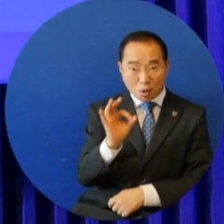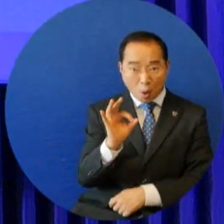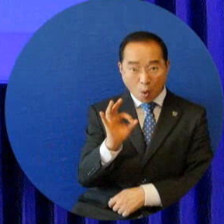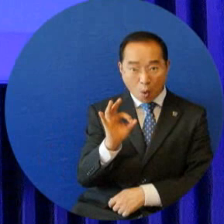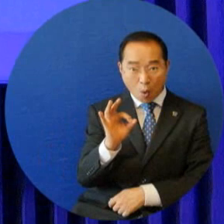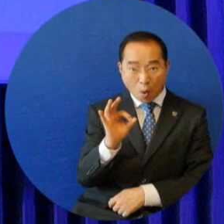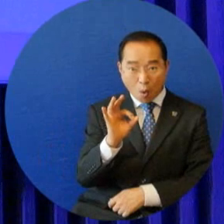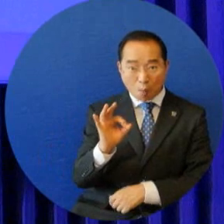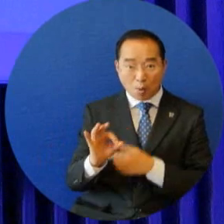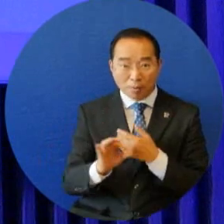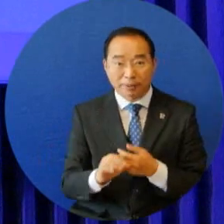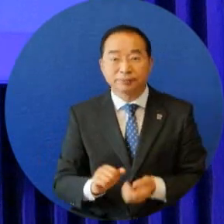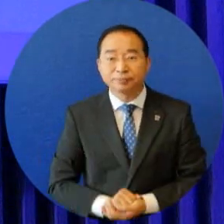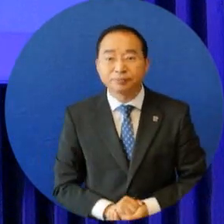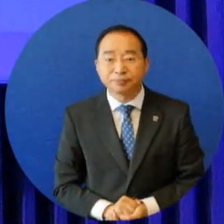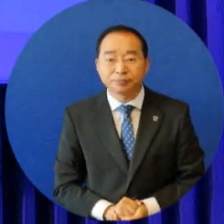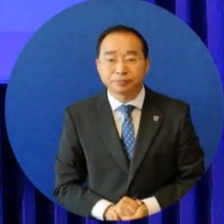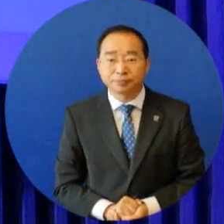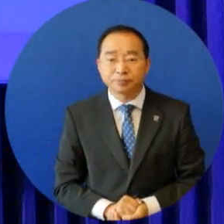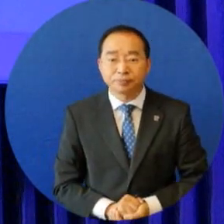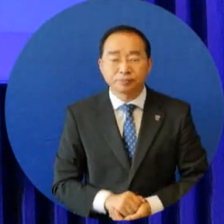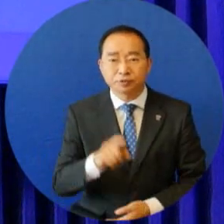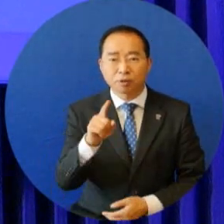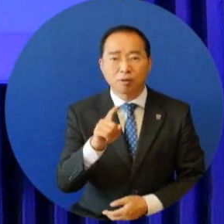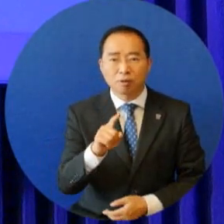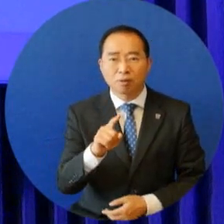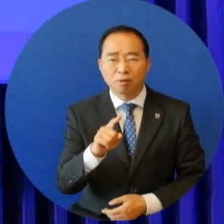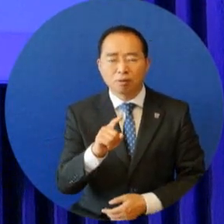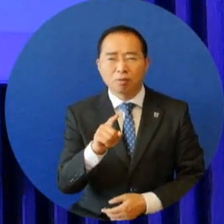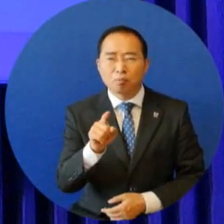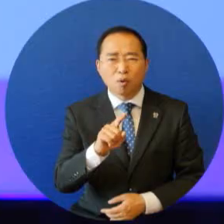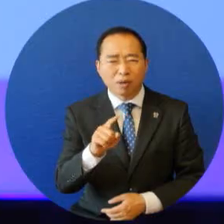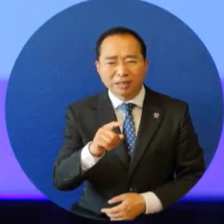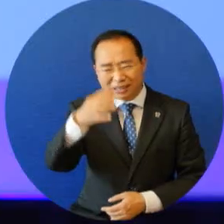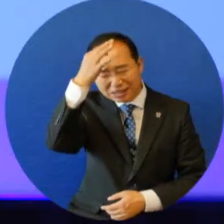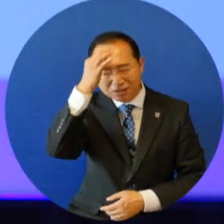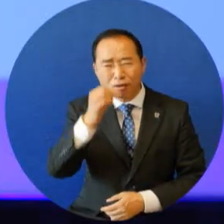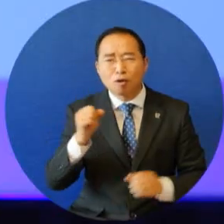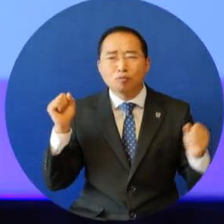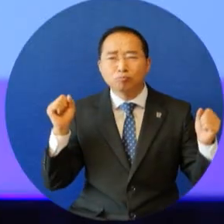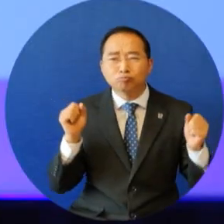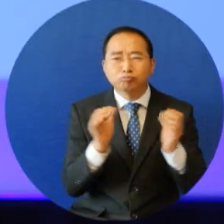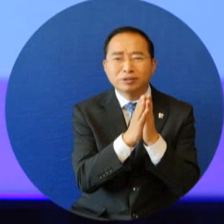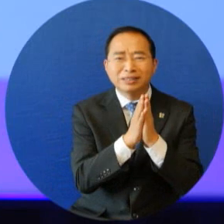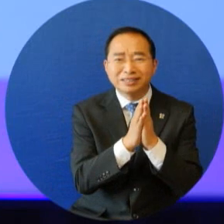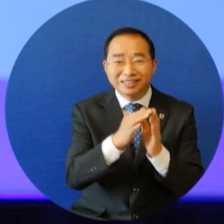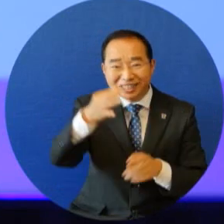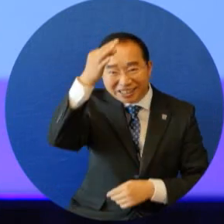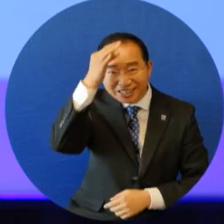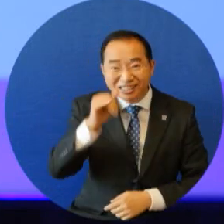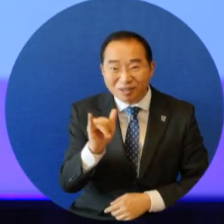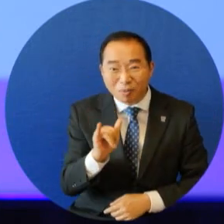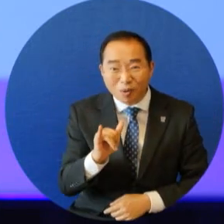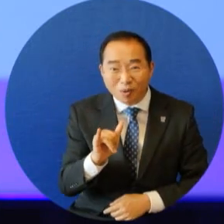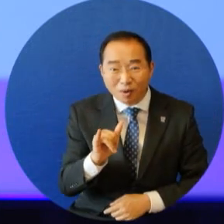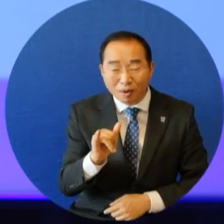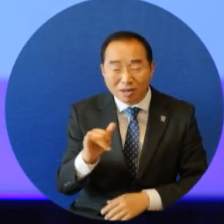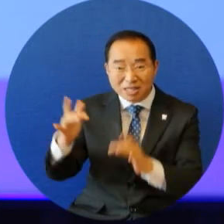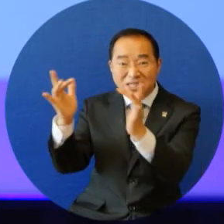화폐를 보면 저기에 부딪히기 기능이라고 있습니다. 인터넷이 없는 환경에서도